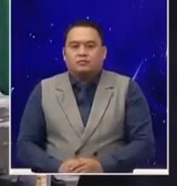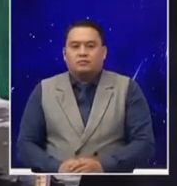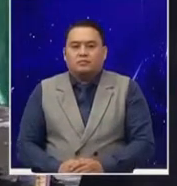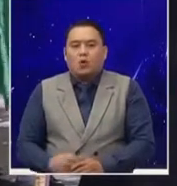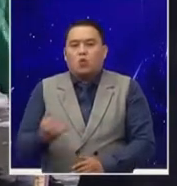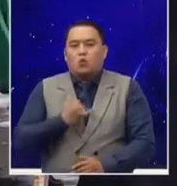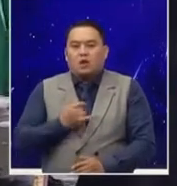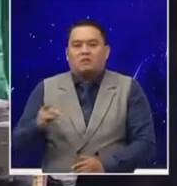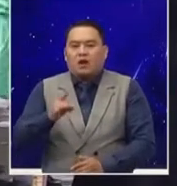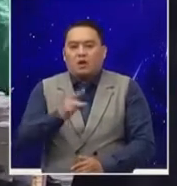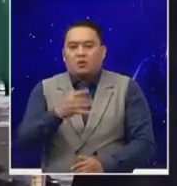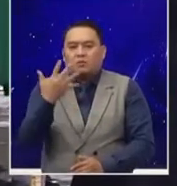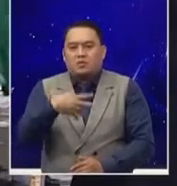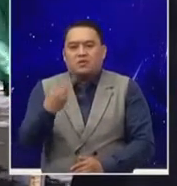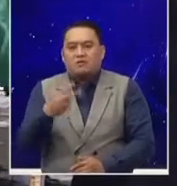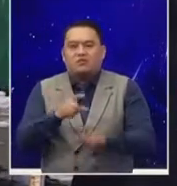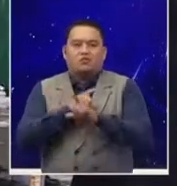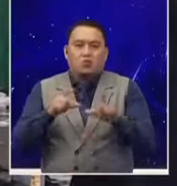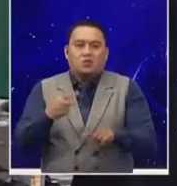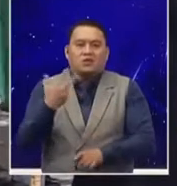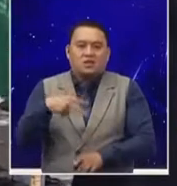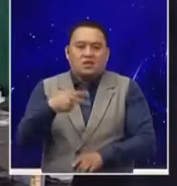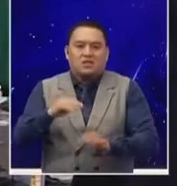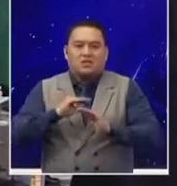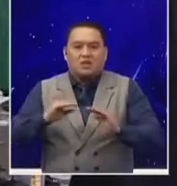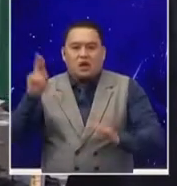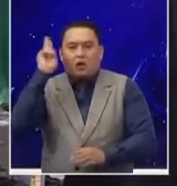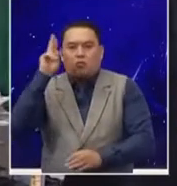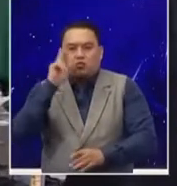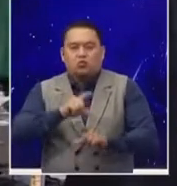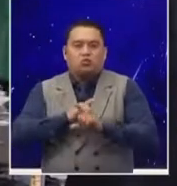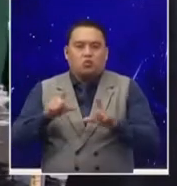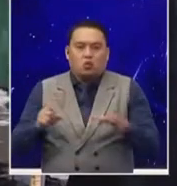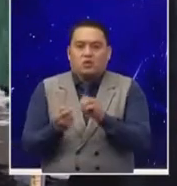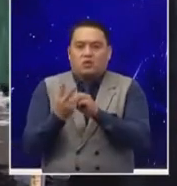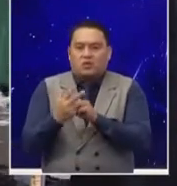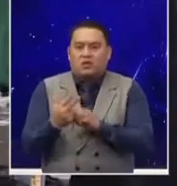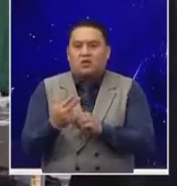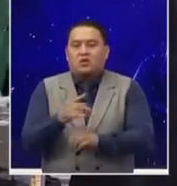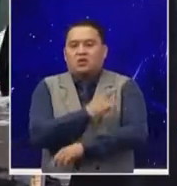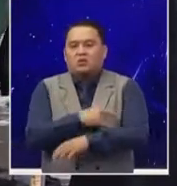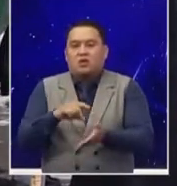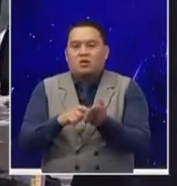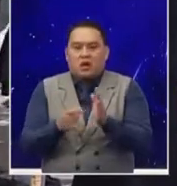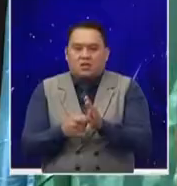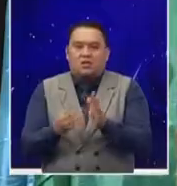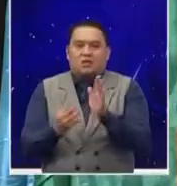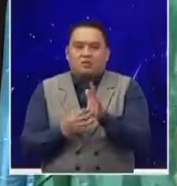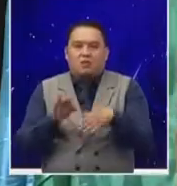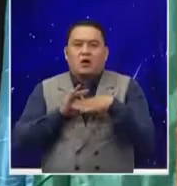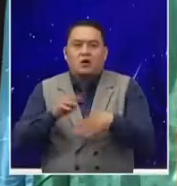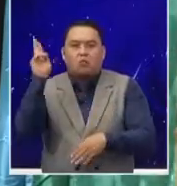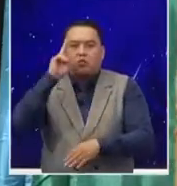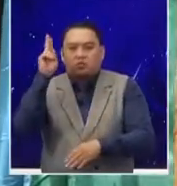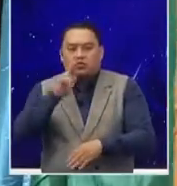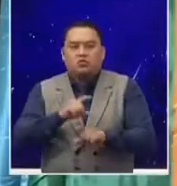У нас в районе 52 школы. Сейчас в 30 из них дети обучаются в штатном режиме. В 13 есть дежурные классы. И в 9 проходят обучение